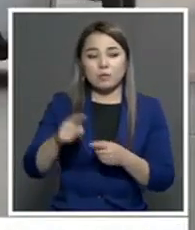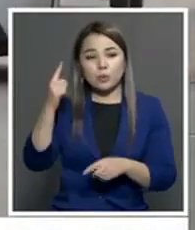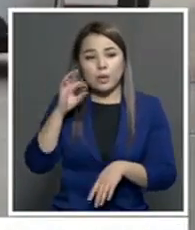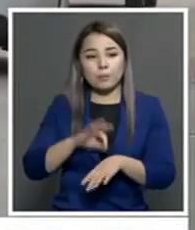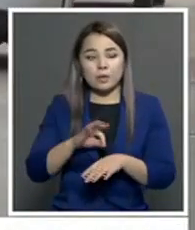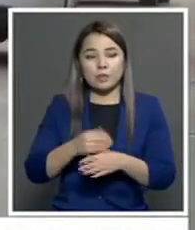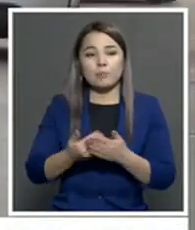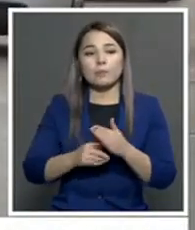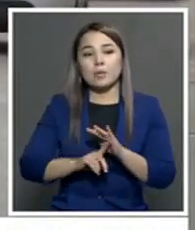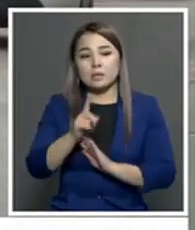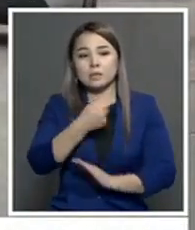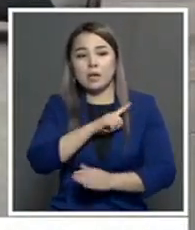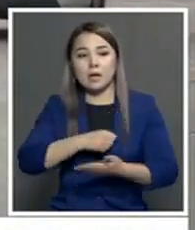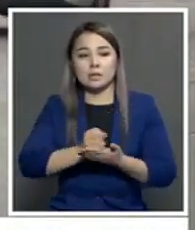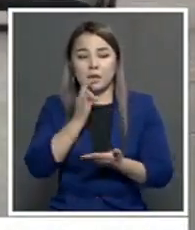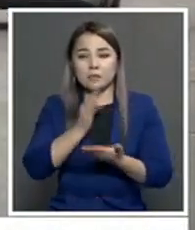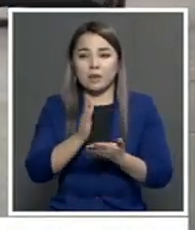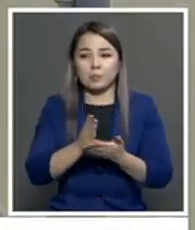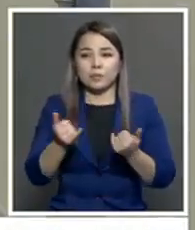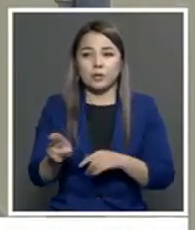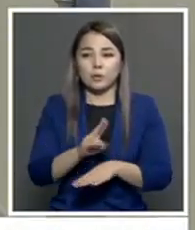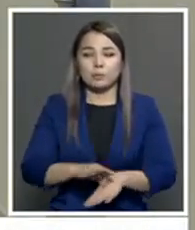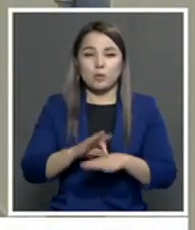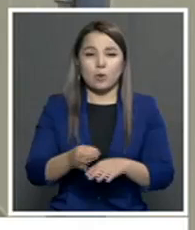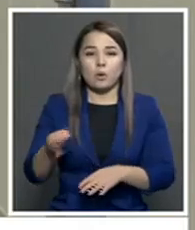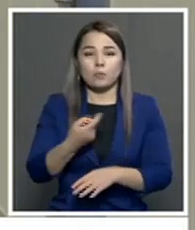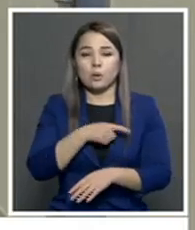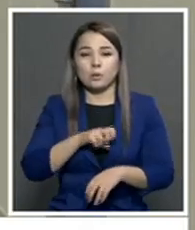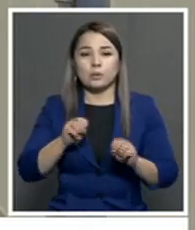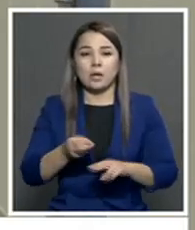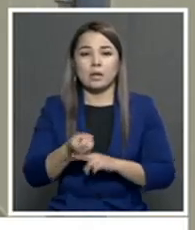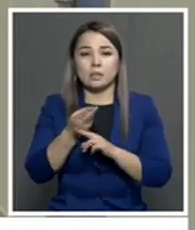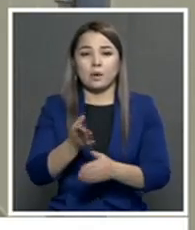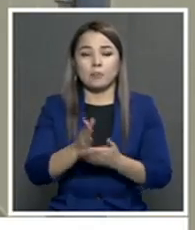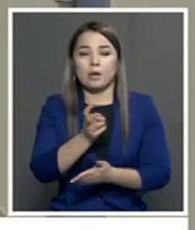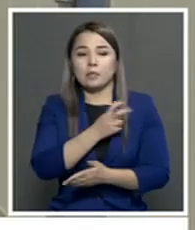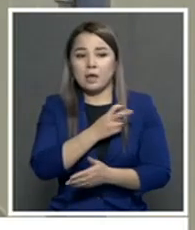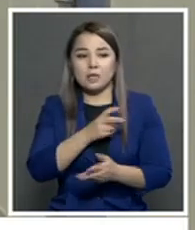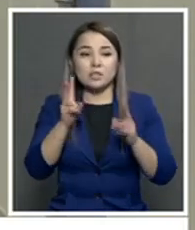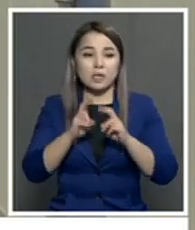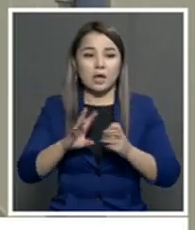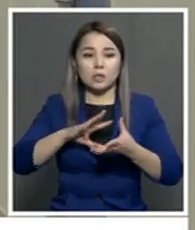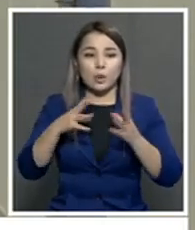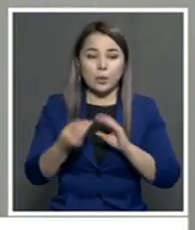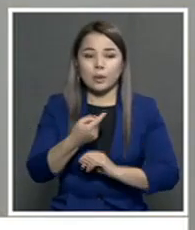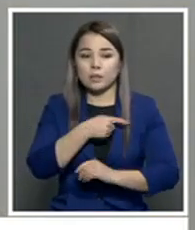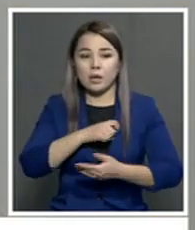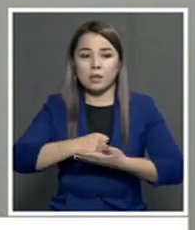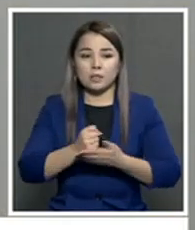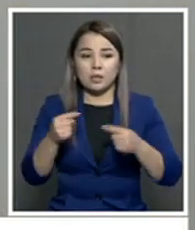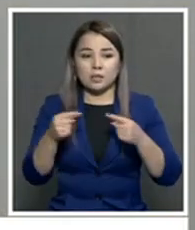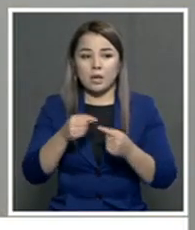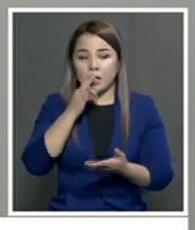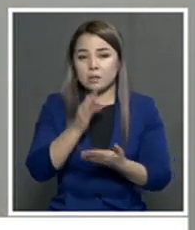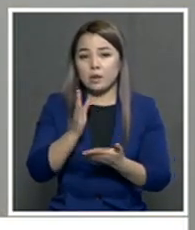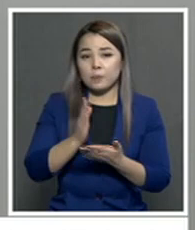қойылған. Алдымен Хромтау аудандық ауруханасына ем алып, кейін облыстық ауруханаға жеткізілді. Дәрігерлер тексеру қорытындысынан кейін нақты диагнозы белгілі болды,